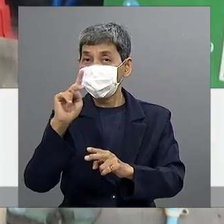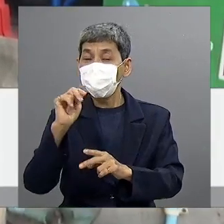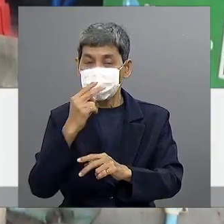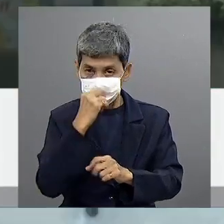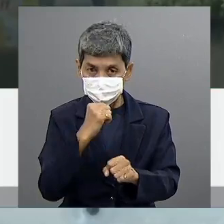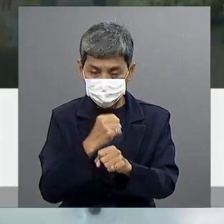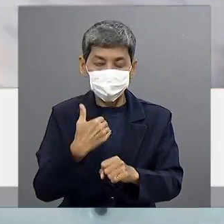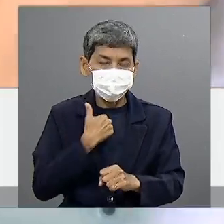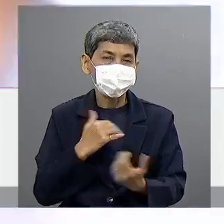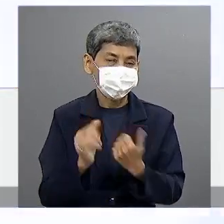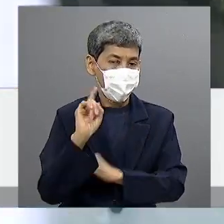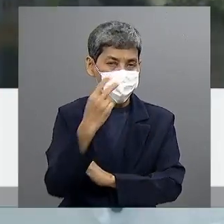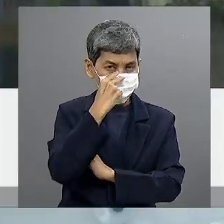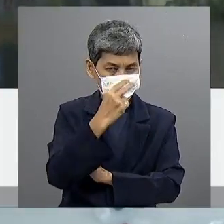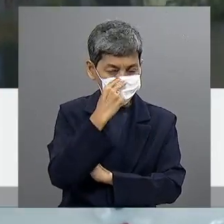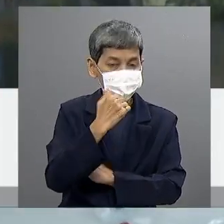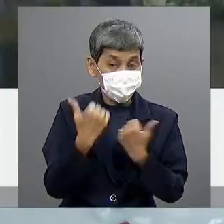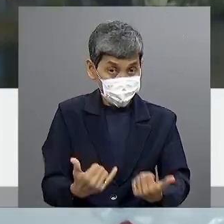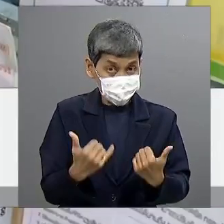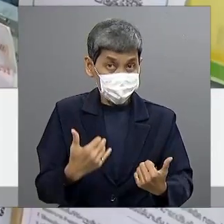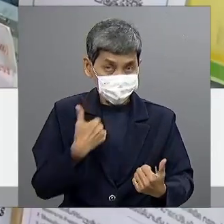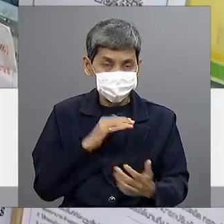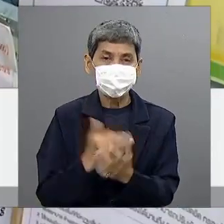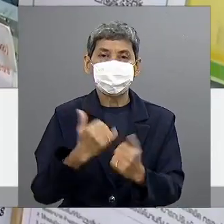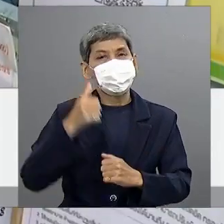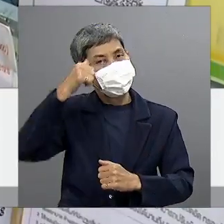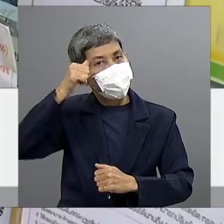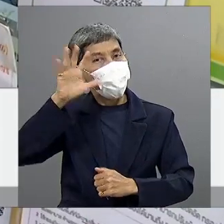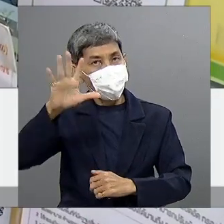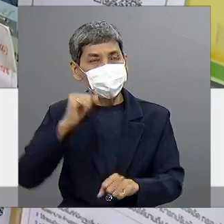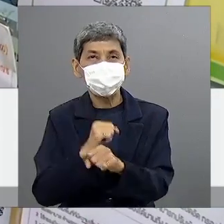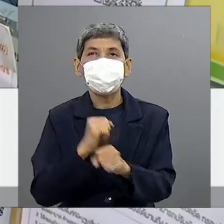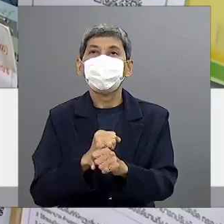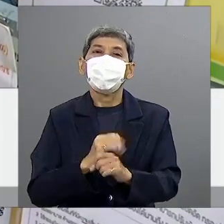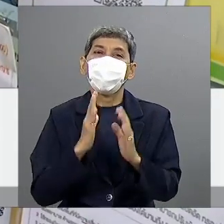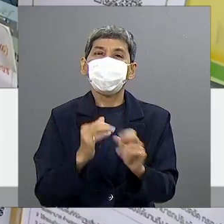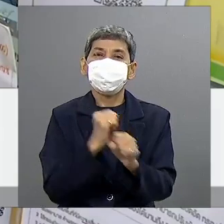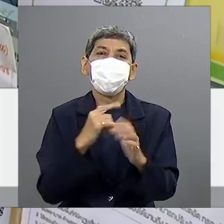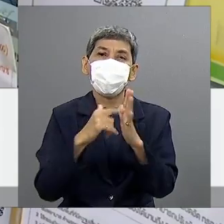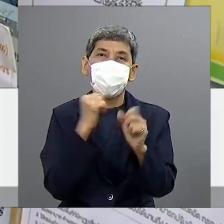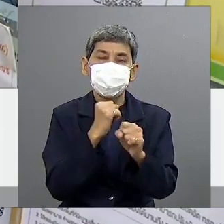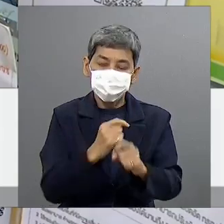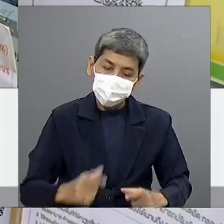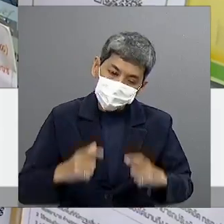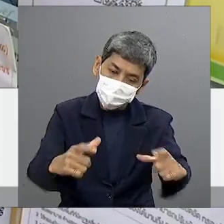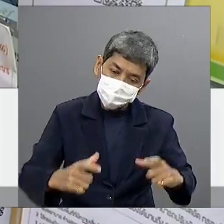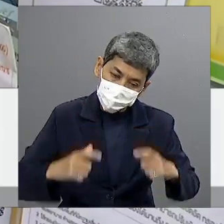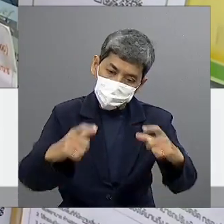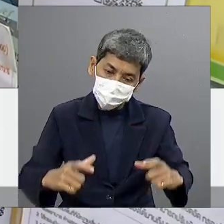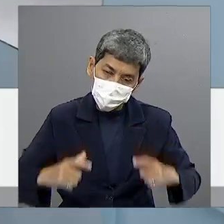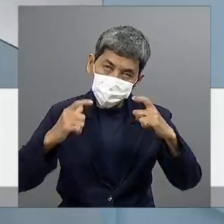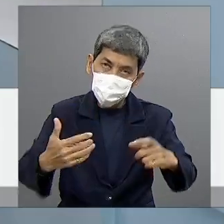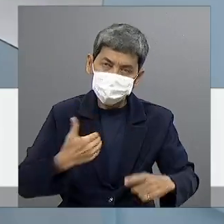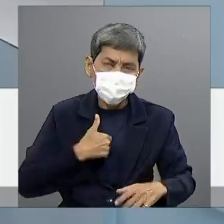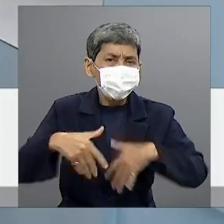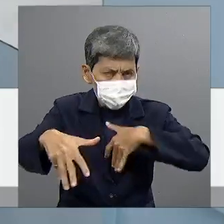แต่วันแรกนะคะจนมาถึงวันนี้ค่ะวันนี้เป็นวันที่5แล้วนะคะที่ทางเภสัชกรนั้นยังมีการแจกชุดตรวจ ATK ต่อเนื่องและยังคงมีประชาชน